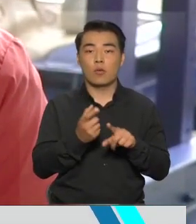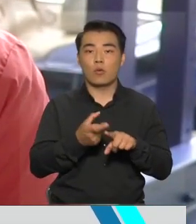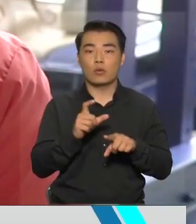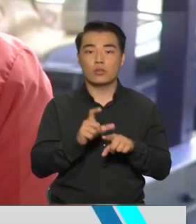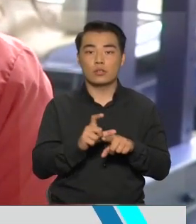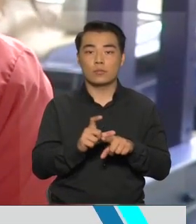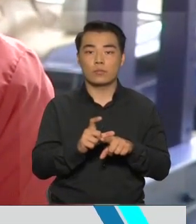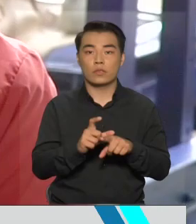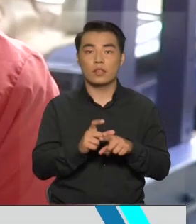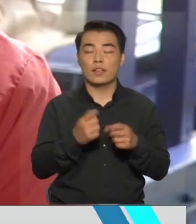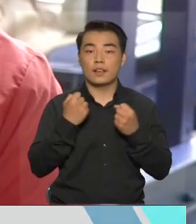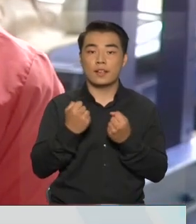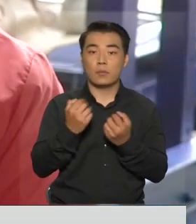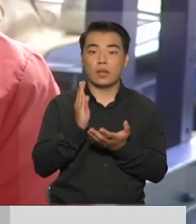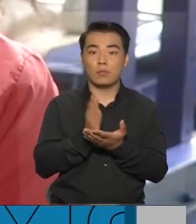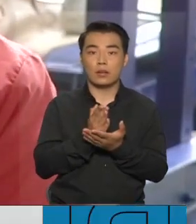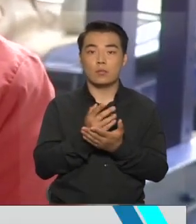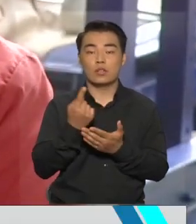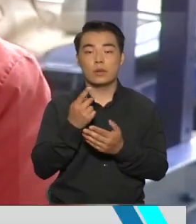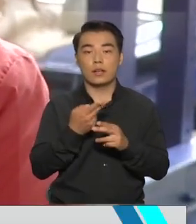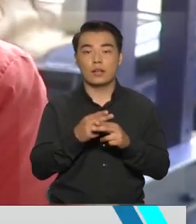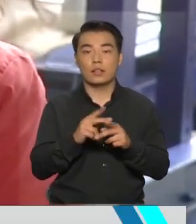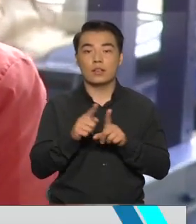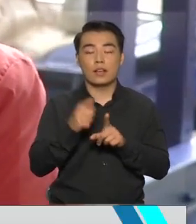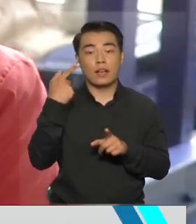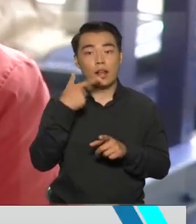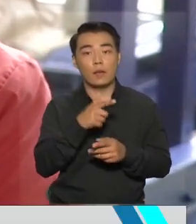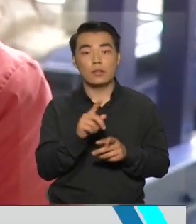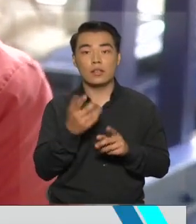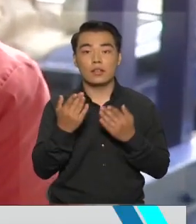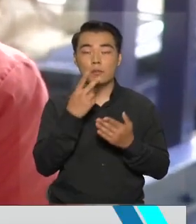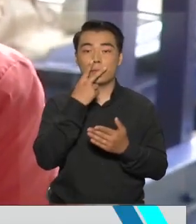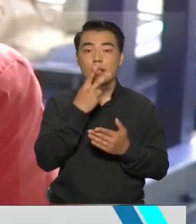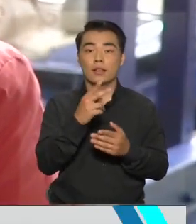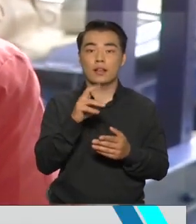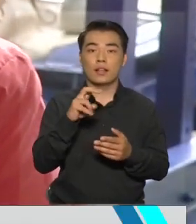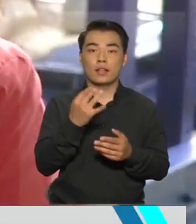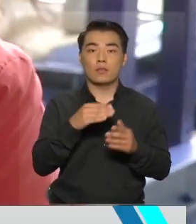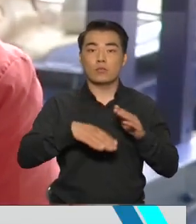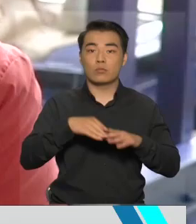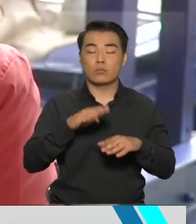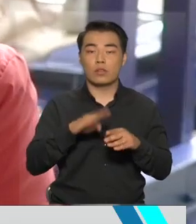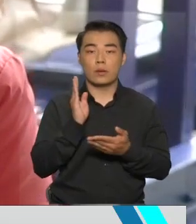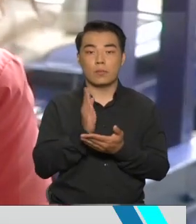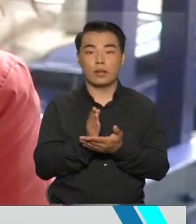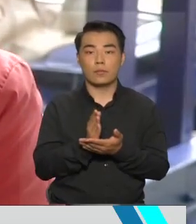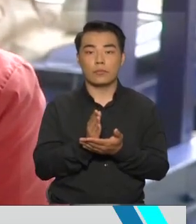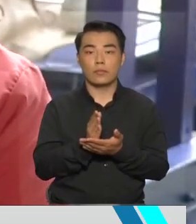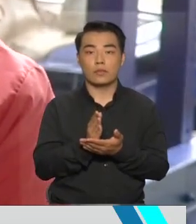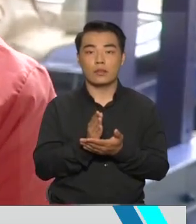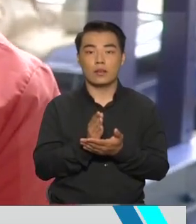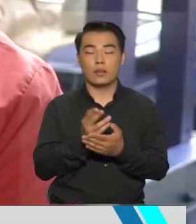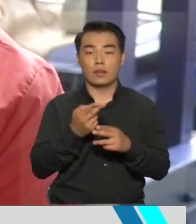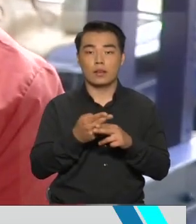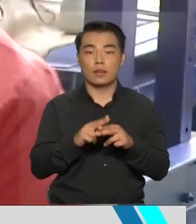нас крепкое, потому что насчет дна мы пока клеят вручную. Вот.